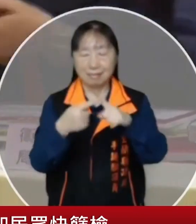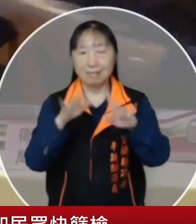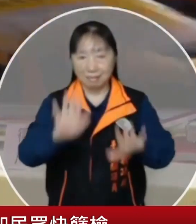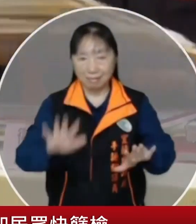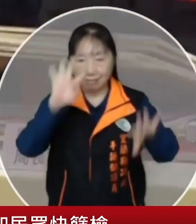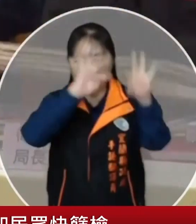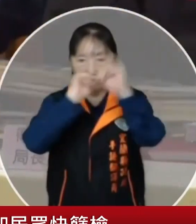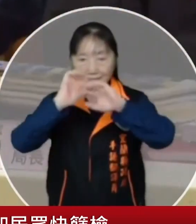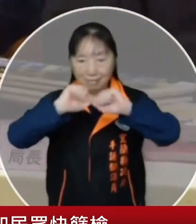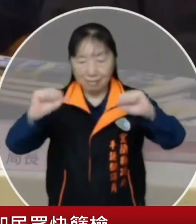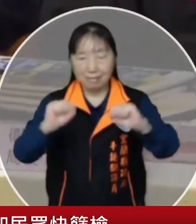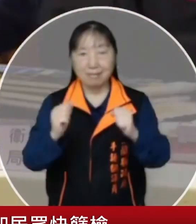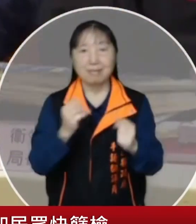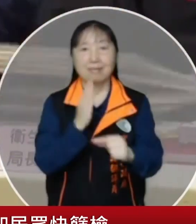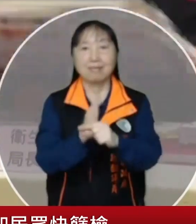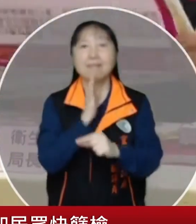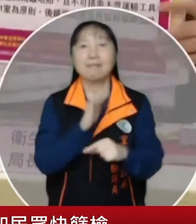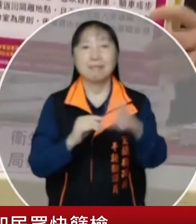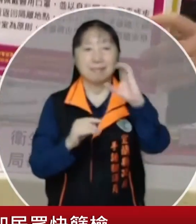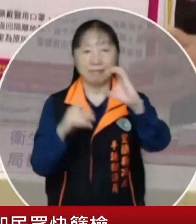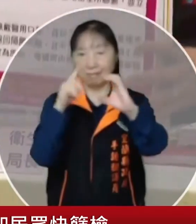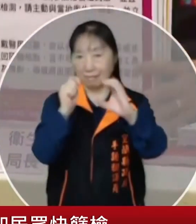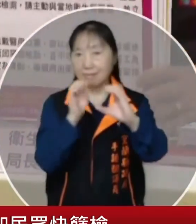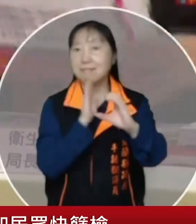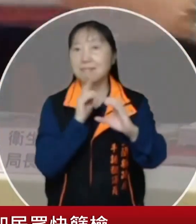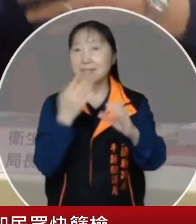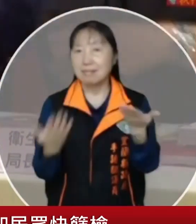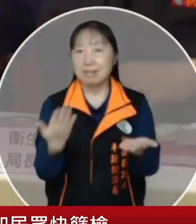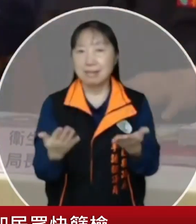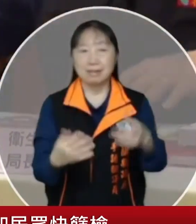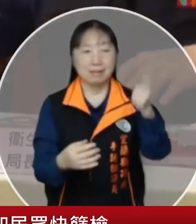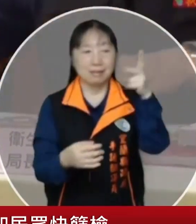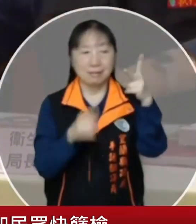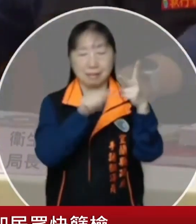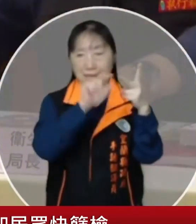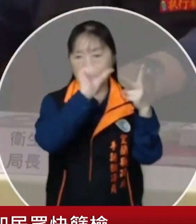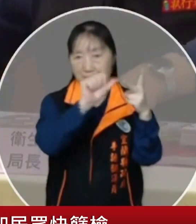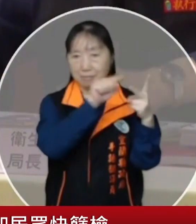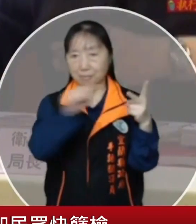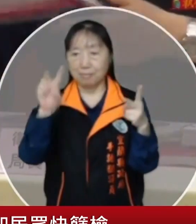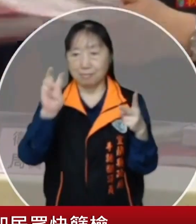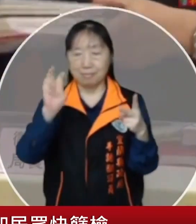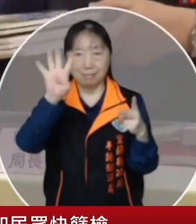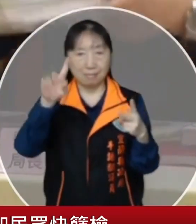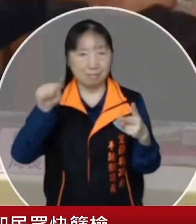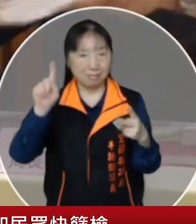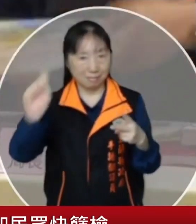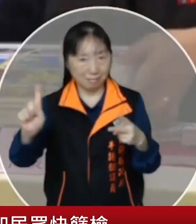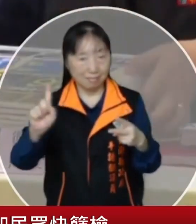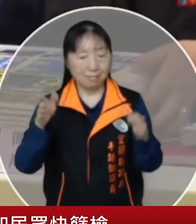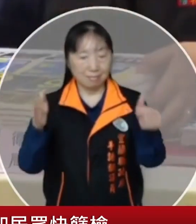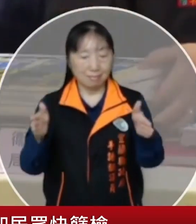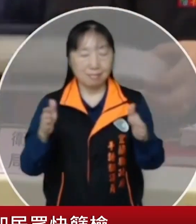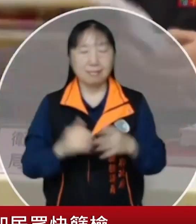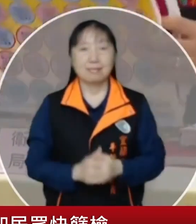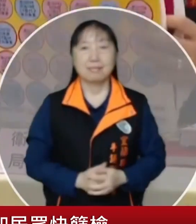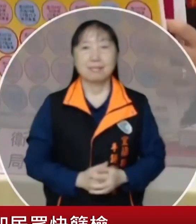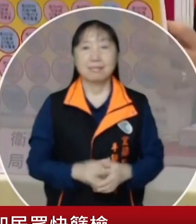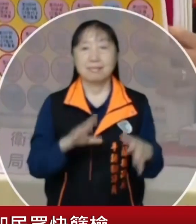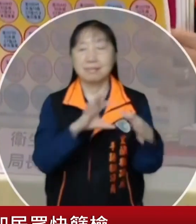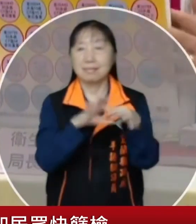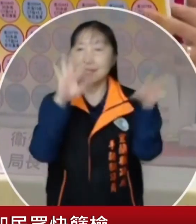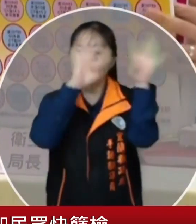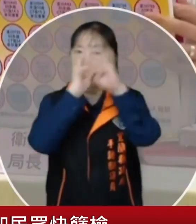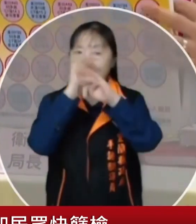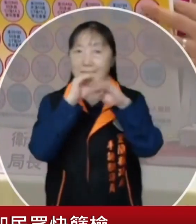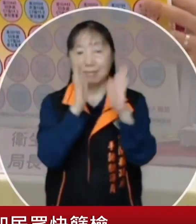染源中 ，CT 值介于12.5到34.1之间，相关疫调持